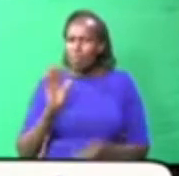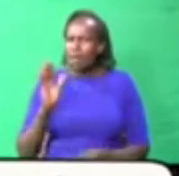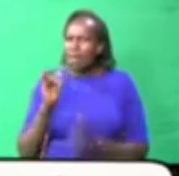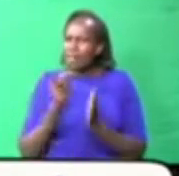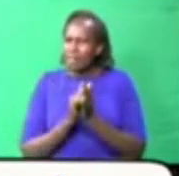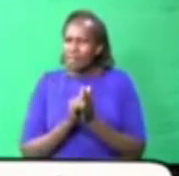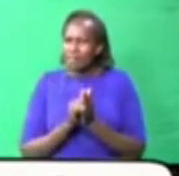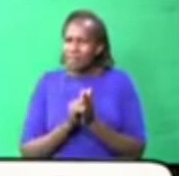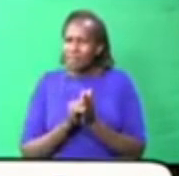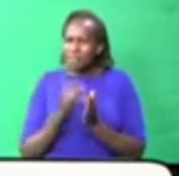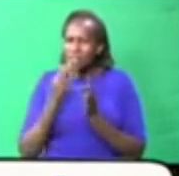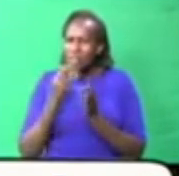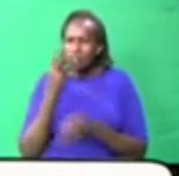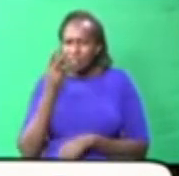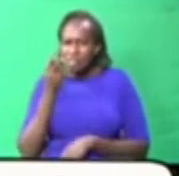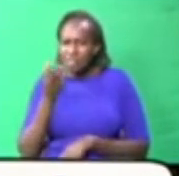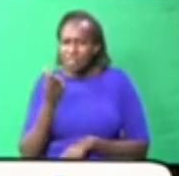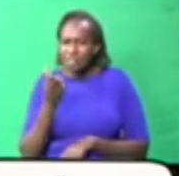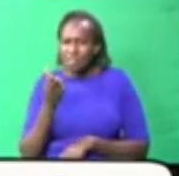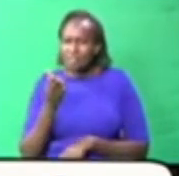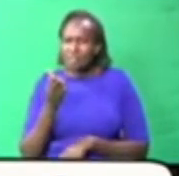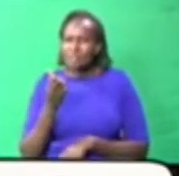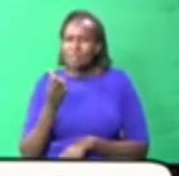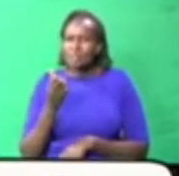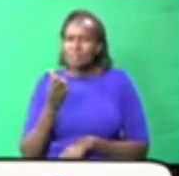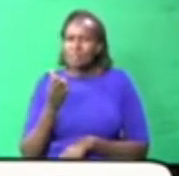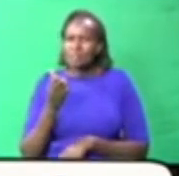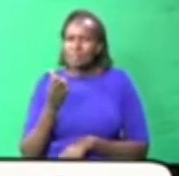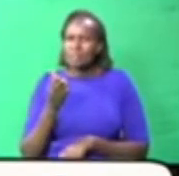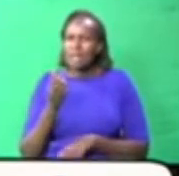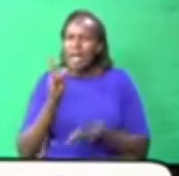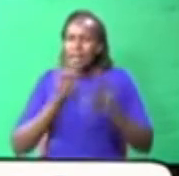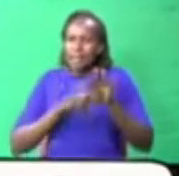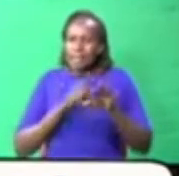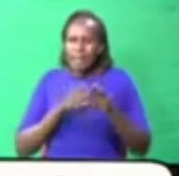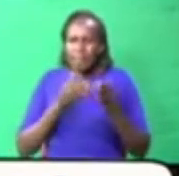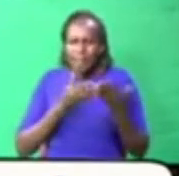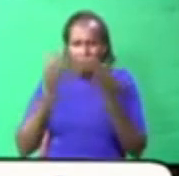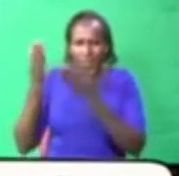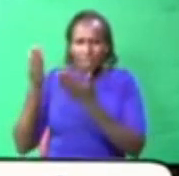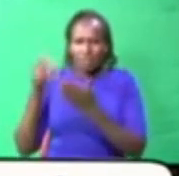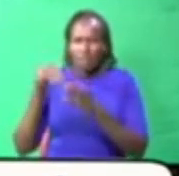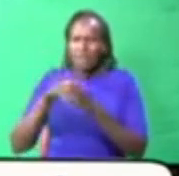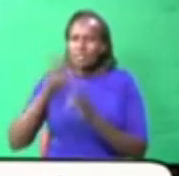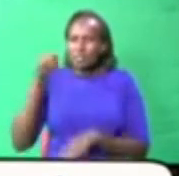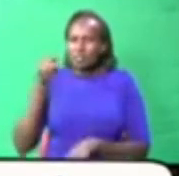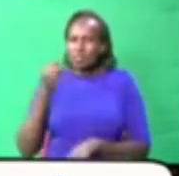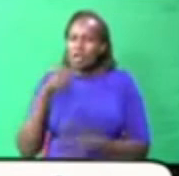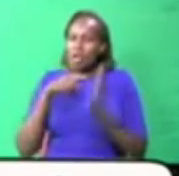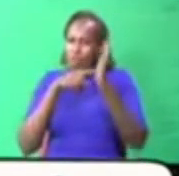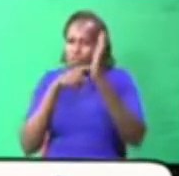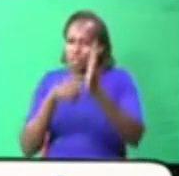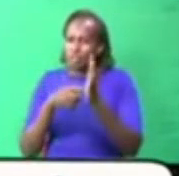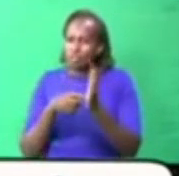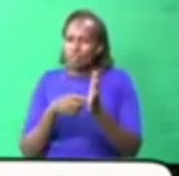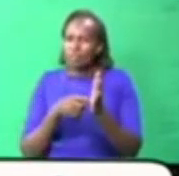mnaona hii hali Jerusalem iliyoko. Wakati ule Biblia alipelekwa Jerusalem, akaonyeshwa the